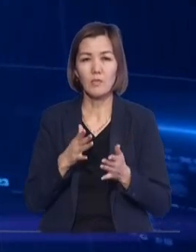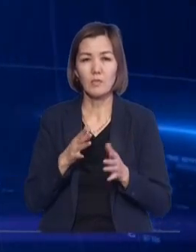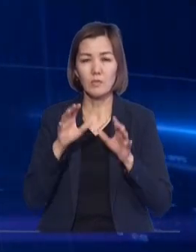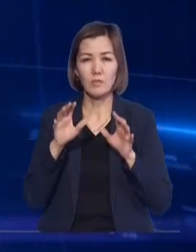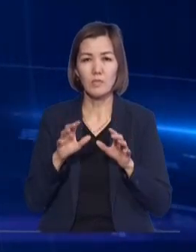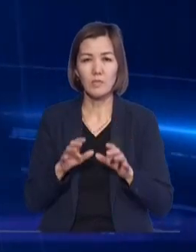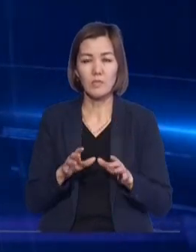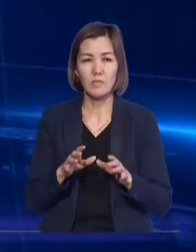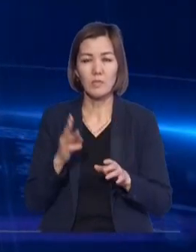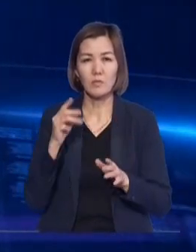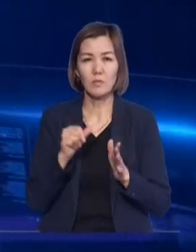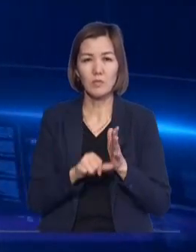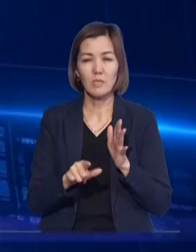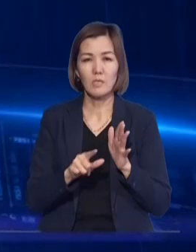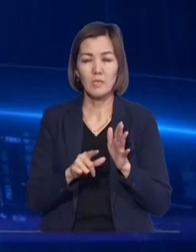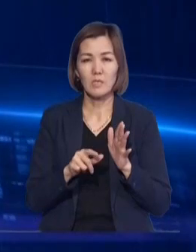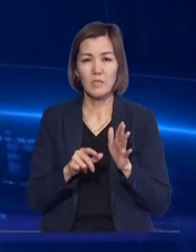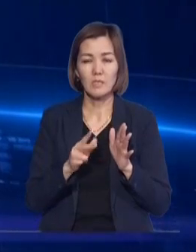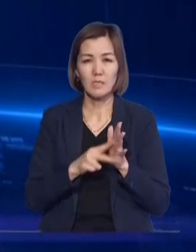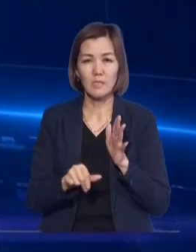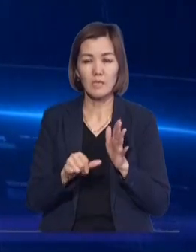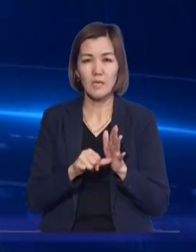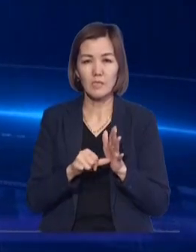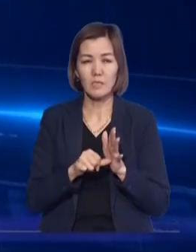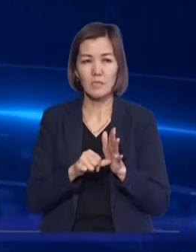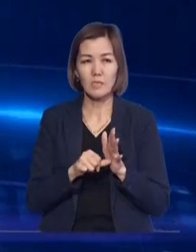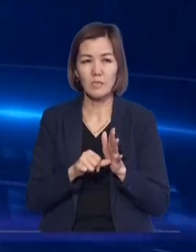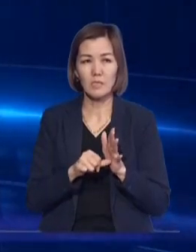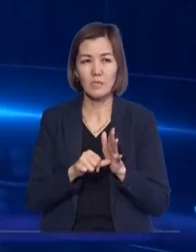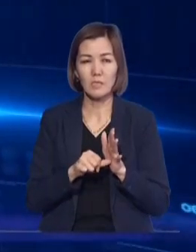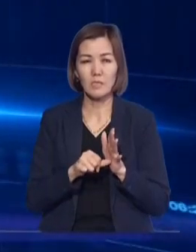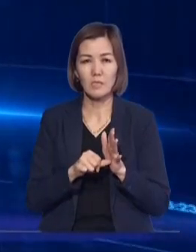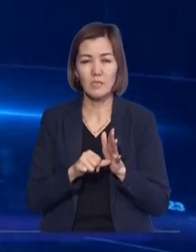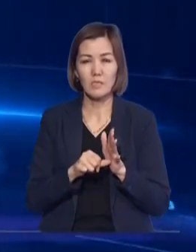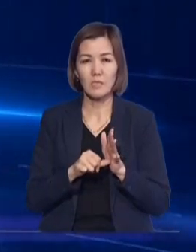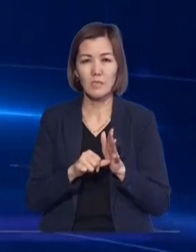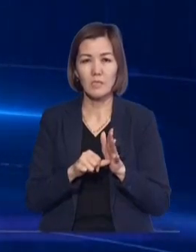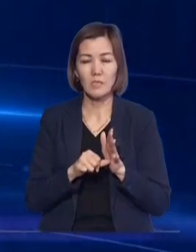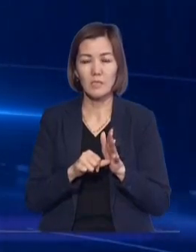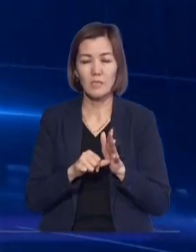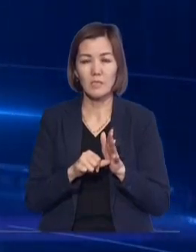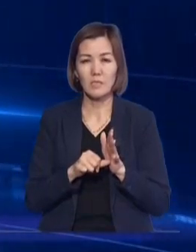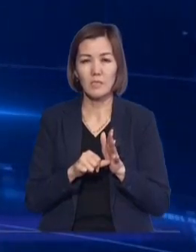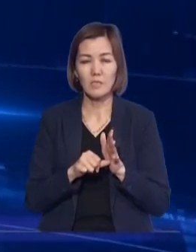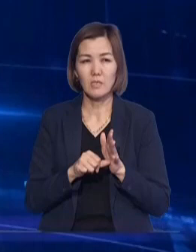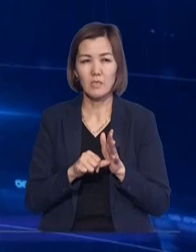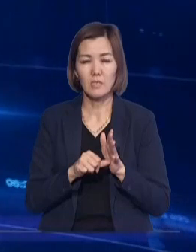кодекстің 386 бабының 6 тармағының 1 тармақшасына сілтеме жасай отырып, бұны